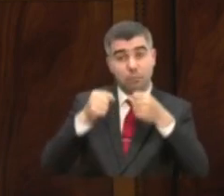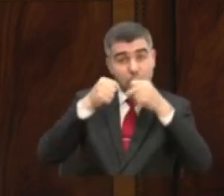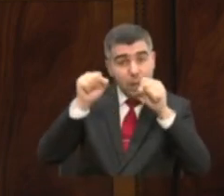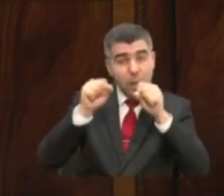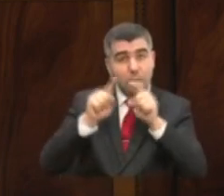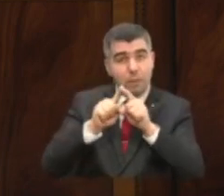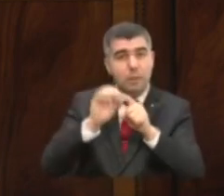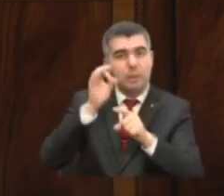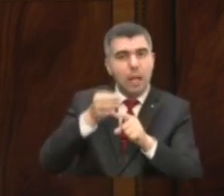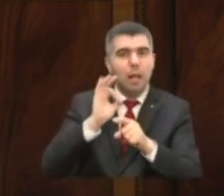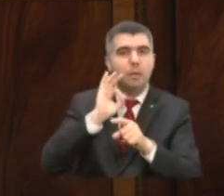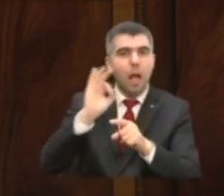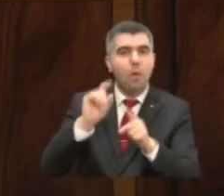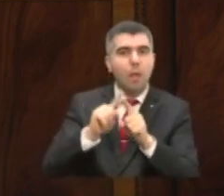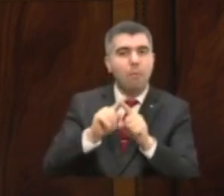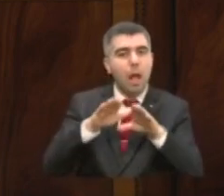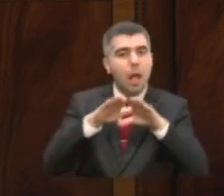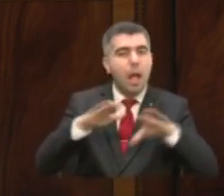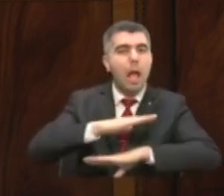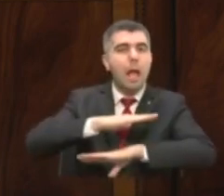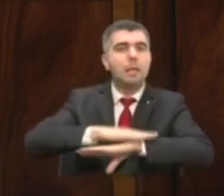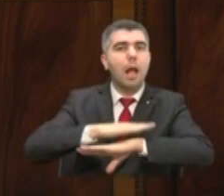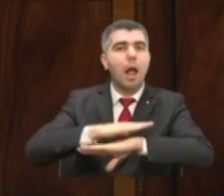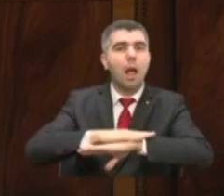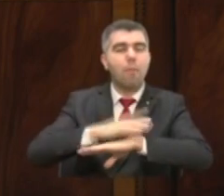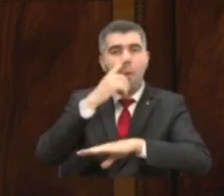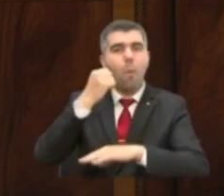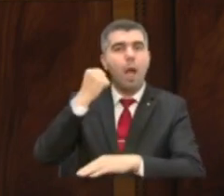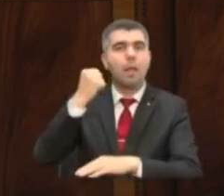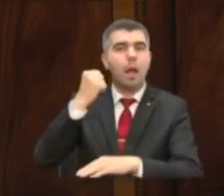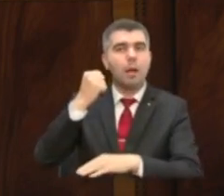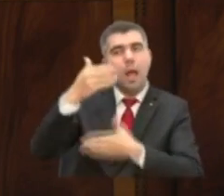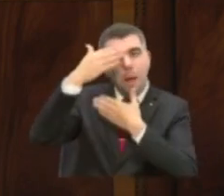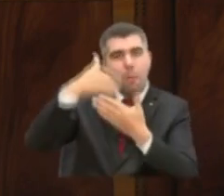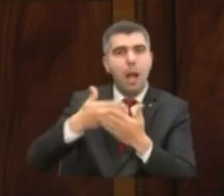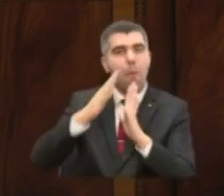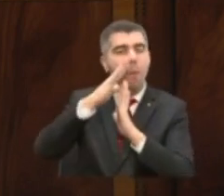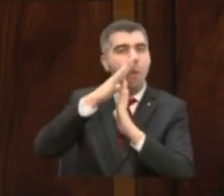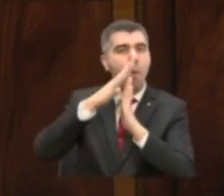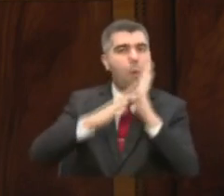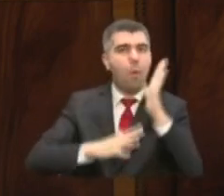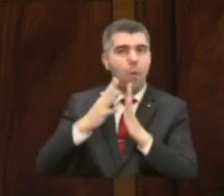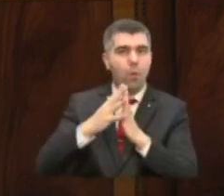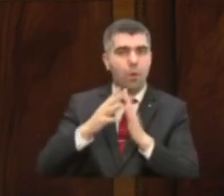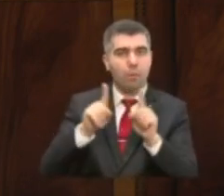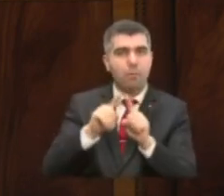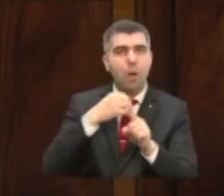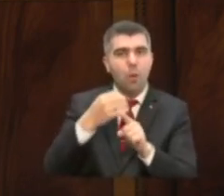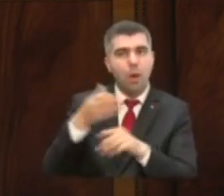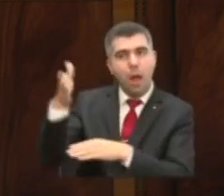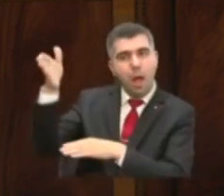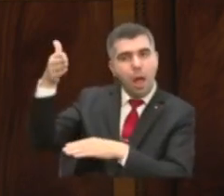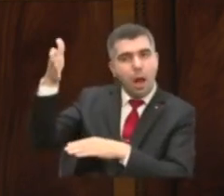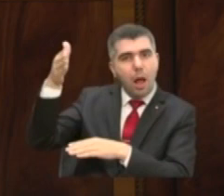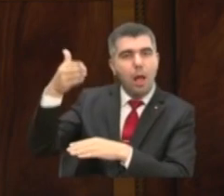هو ثوابت البلاد ومقدساتها. لذلك نرفض وندين أي مساس سواء بعلمنا الوطني